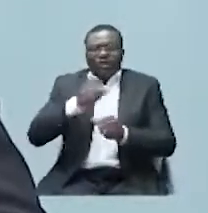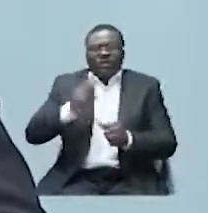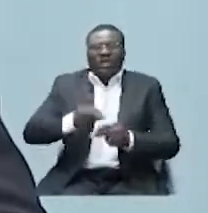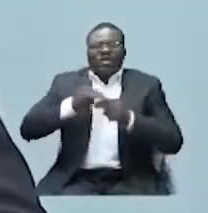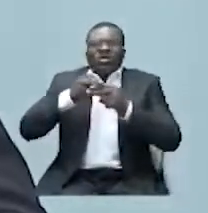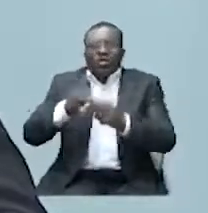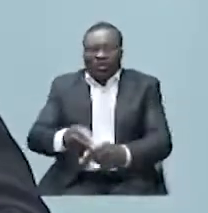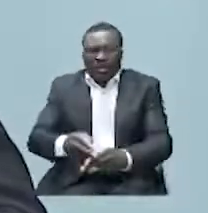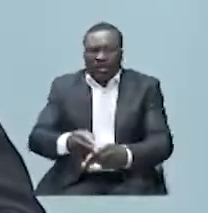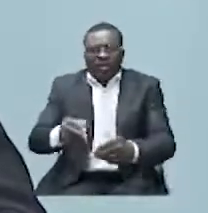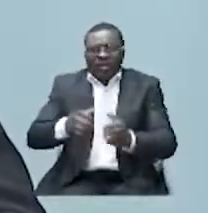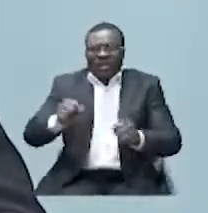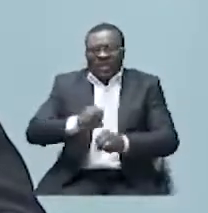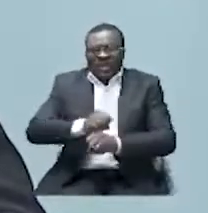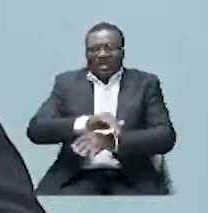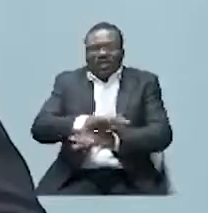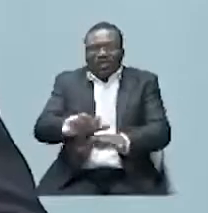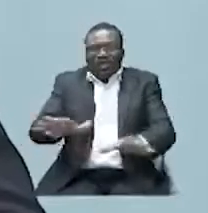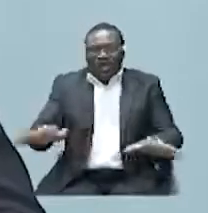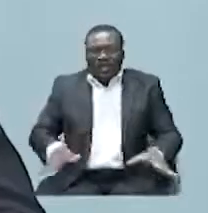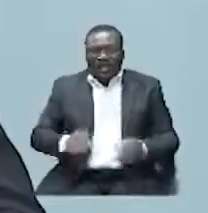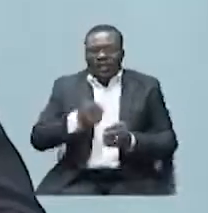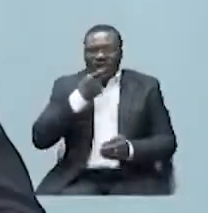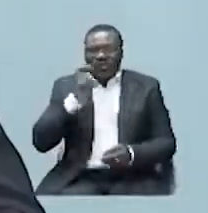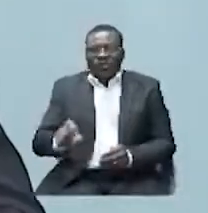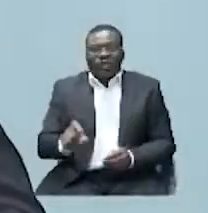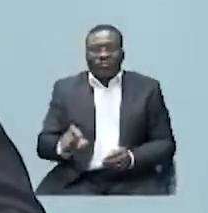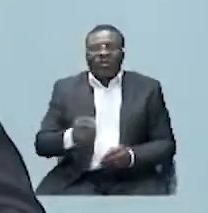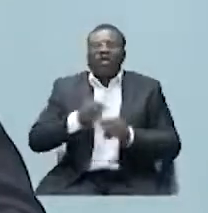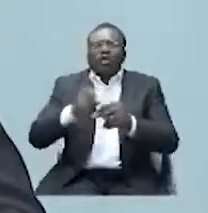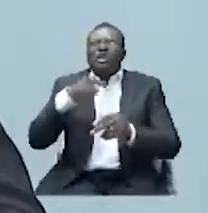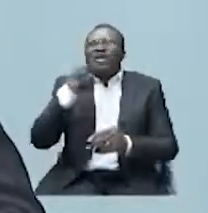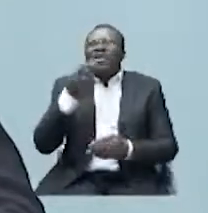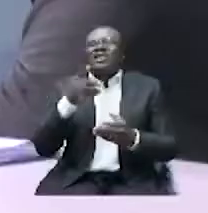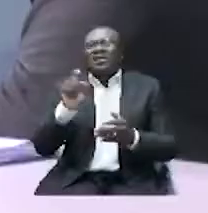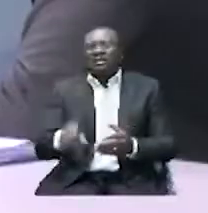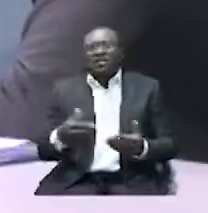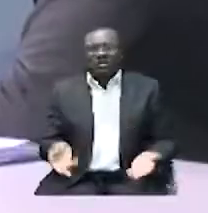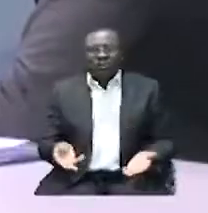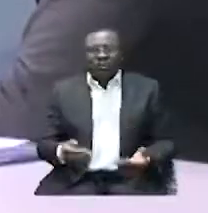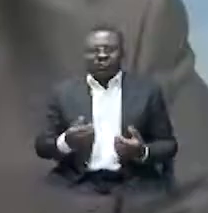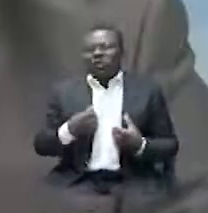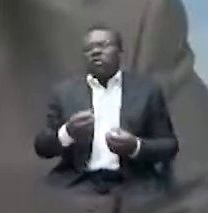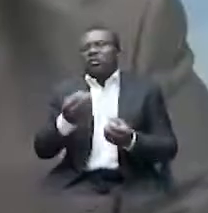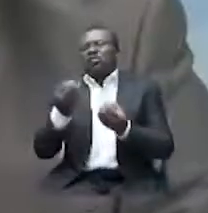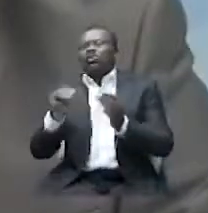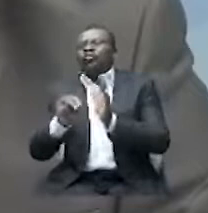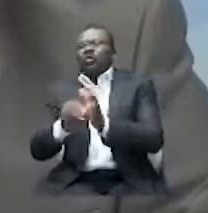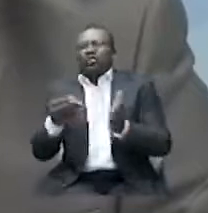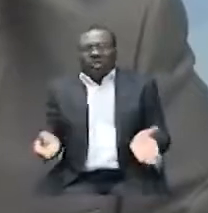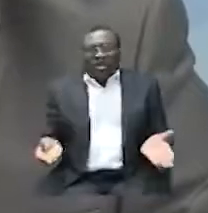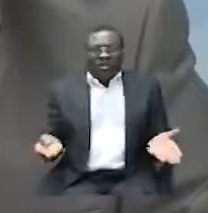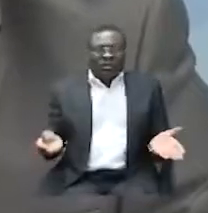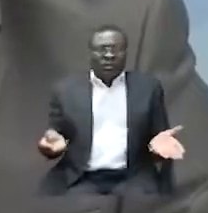sans influence de l'exécutif. Nommés par qui? il y a plusieurs modèles